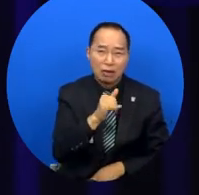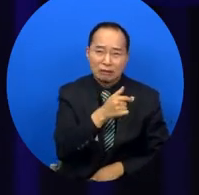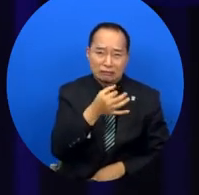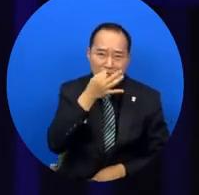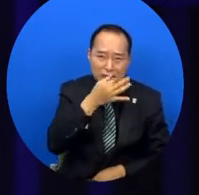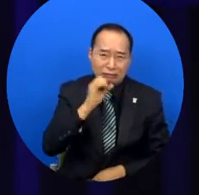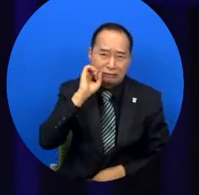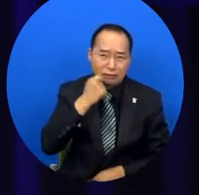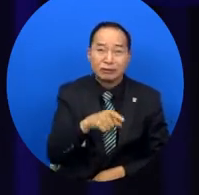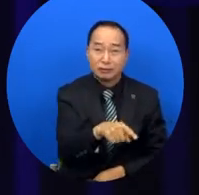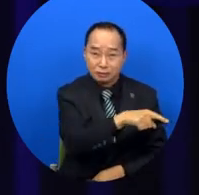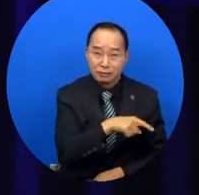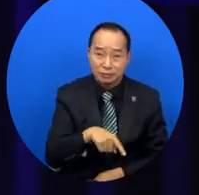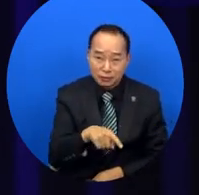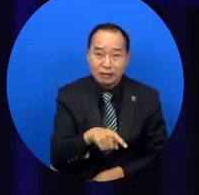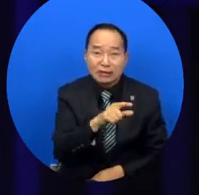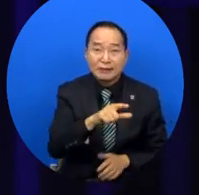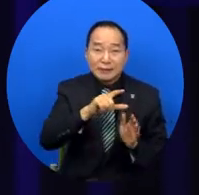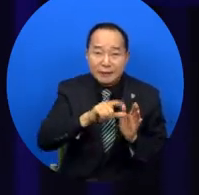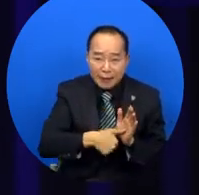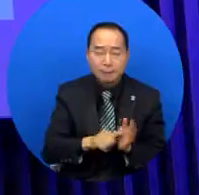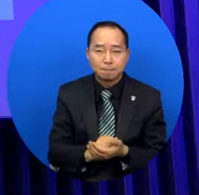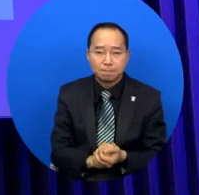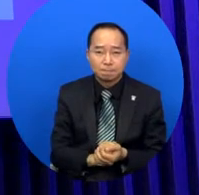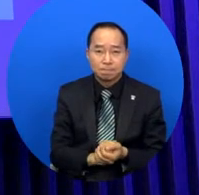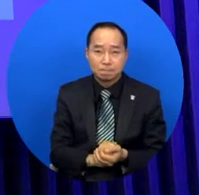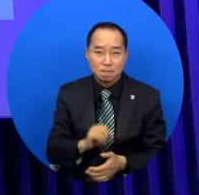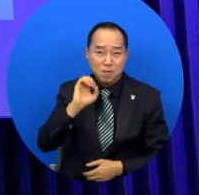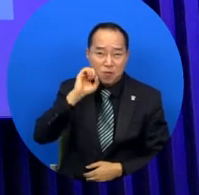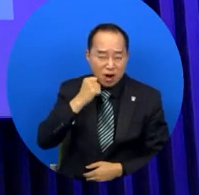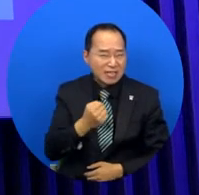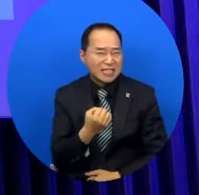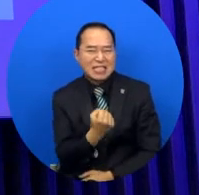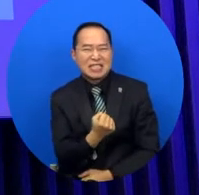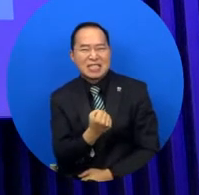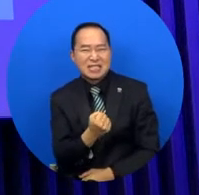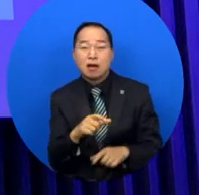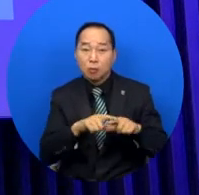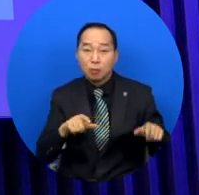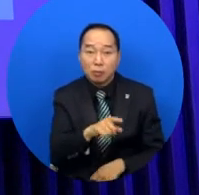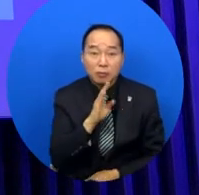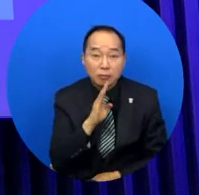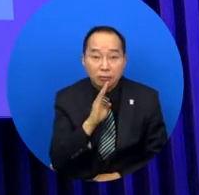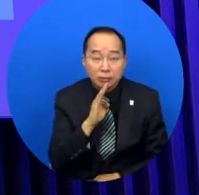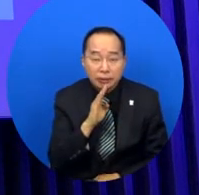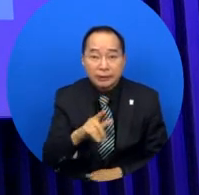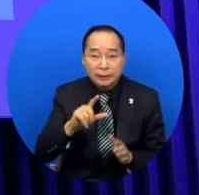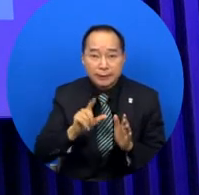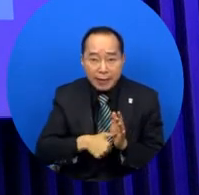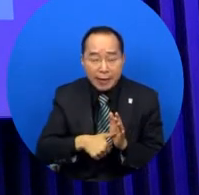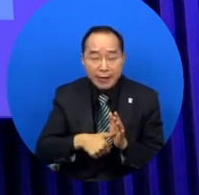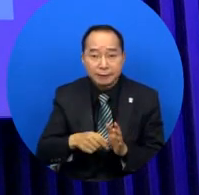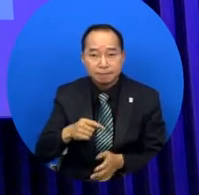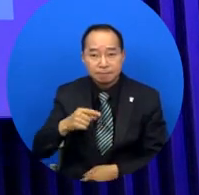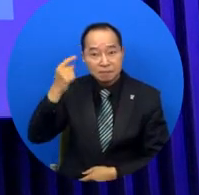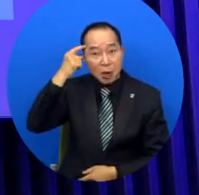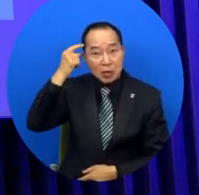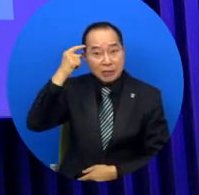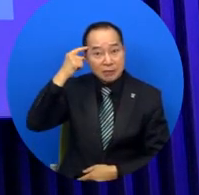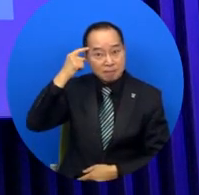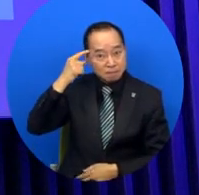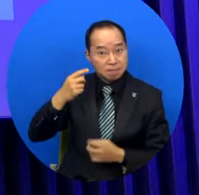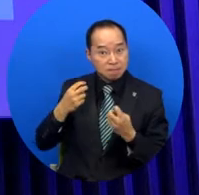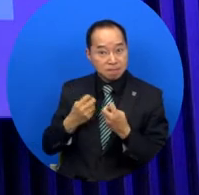막 닫아야 되고 이런 굉장히 힘든데 그때 힘들고 원망하게 되는 게 정상이라 했죠. 그때